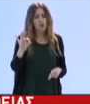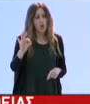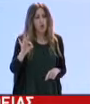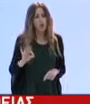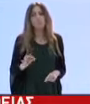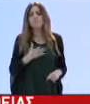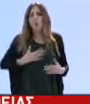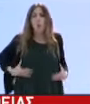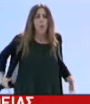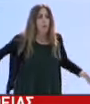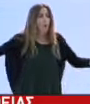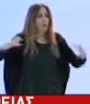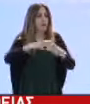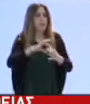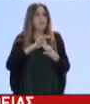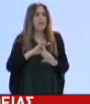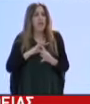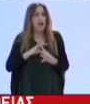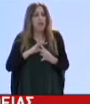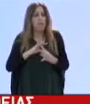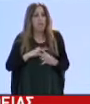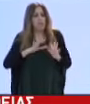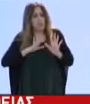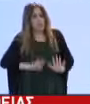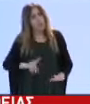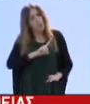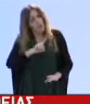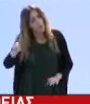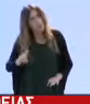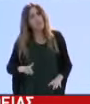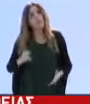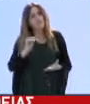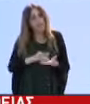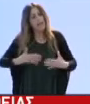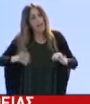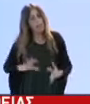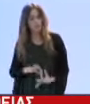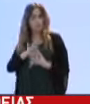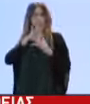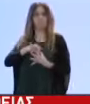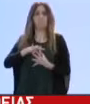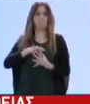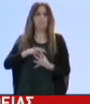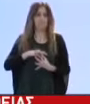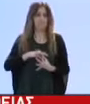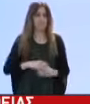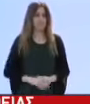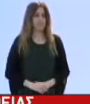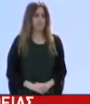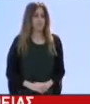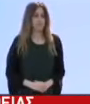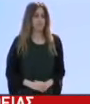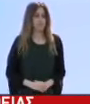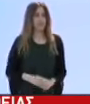συλλογική μας αυτοπεποίθηση. Η νέα μεταπολίτευση με κεντρική δύναμη και πάλι τη Νέα Δημοκρατία.